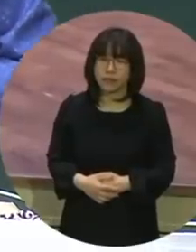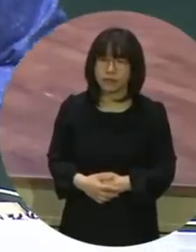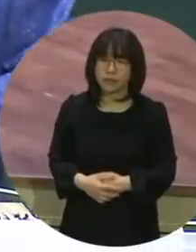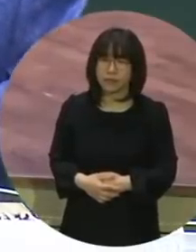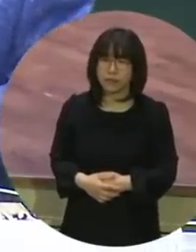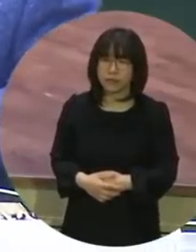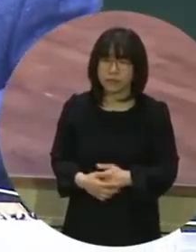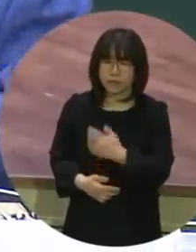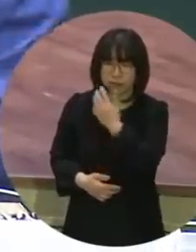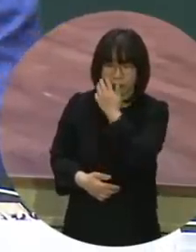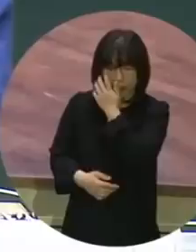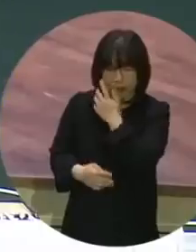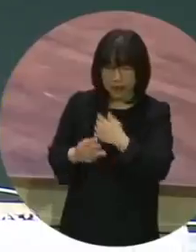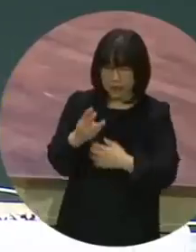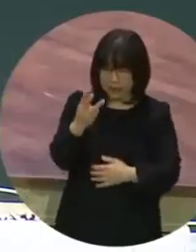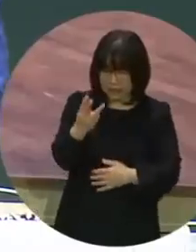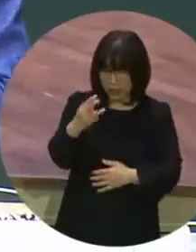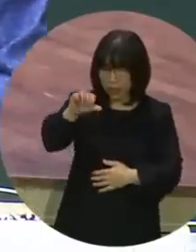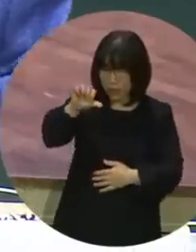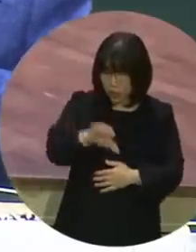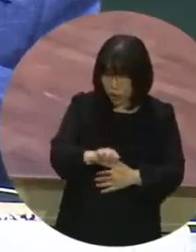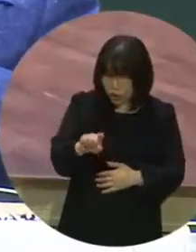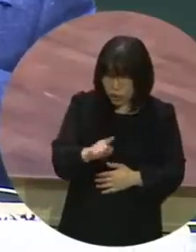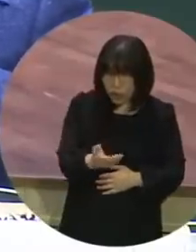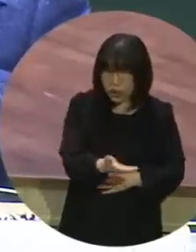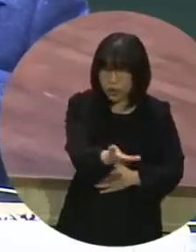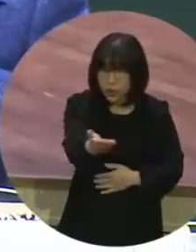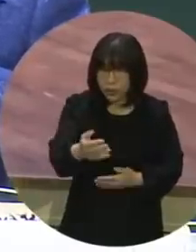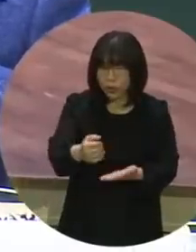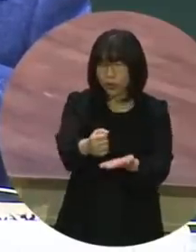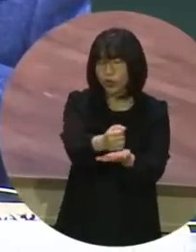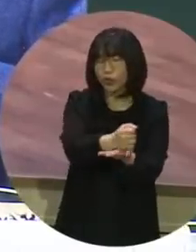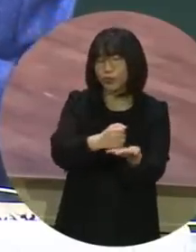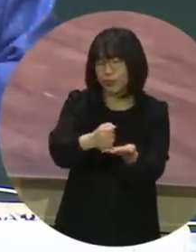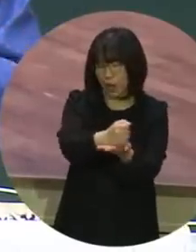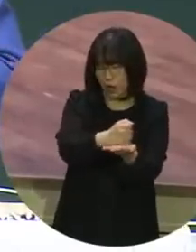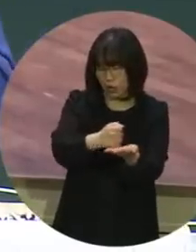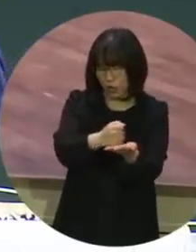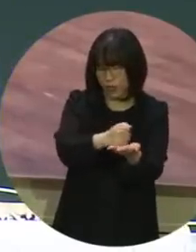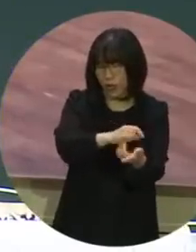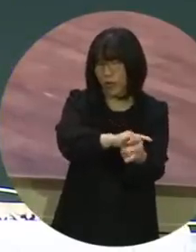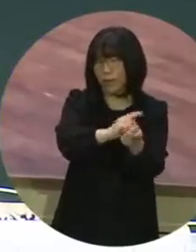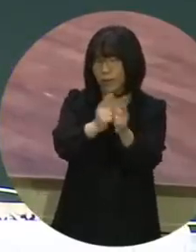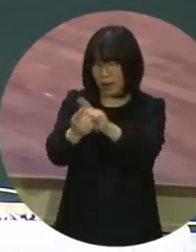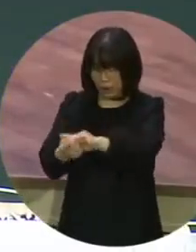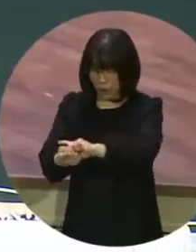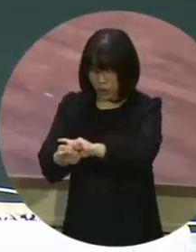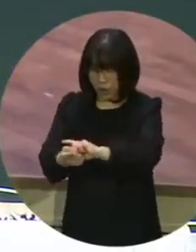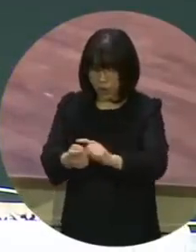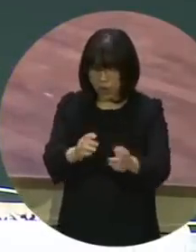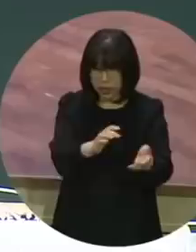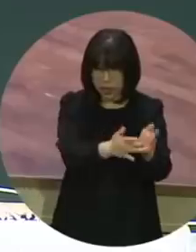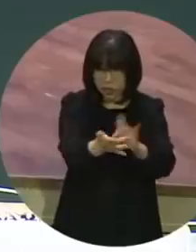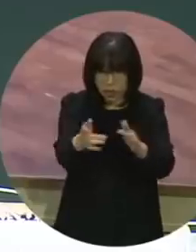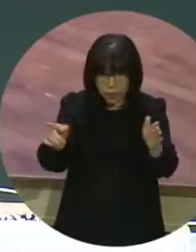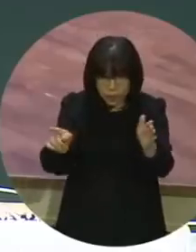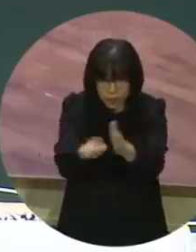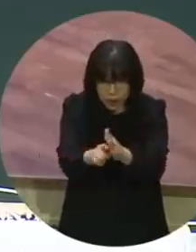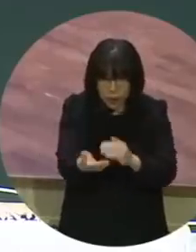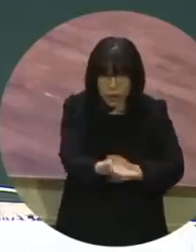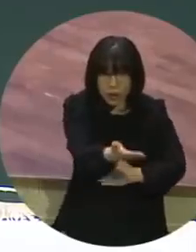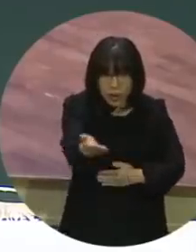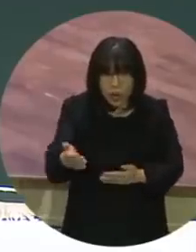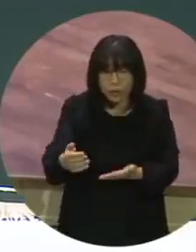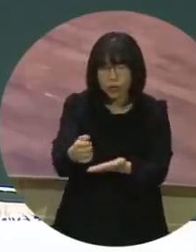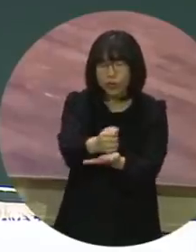이 삼저주가 뭐예요? 운명을 바꾸는 겁니다. 그래서 예수 믿는 순간 운명이 바뀐 거예요. 여러분 운명 바뀐 줄